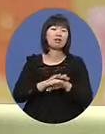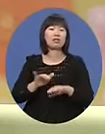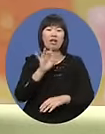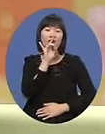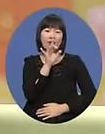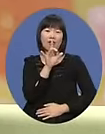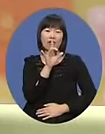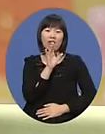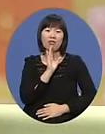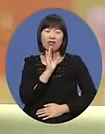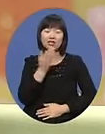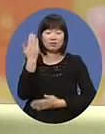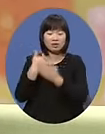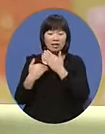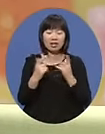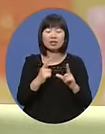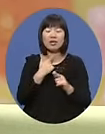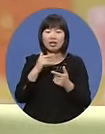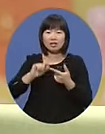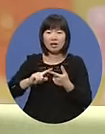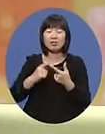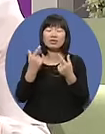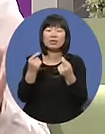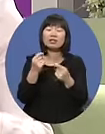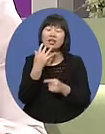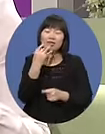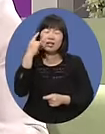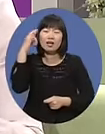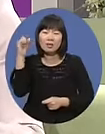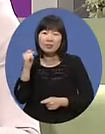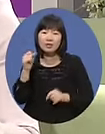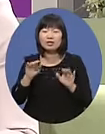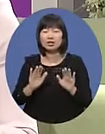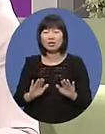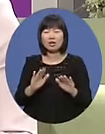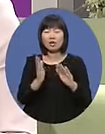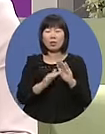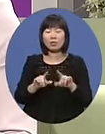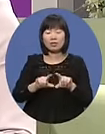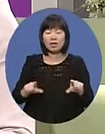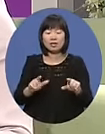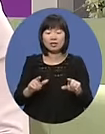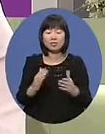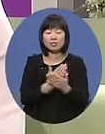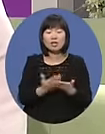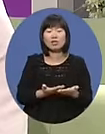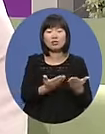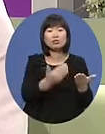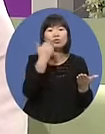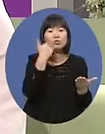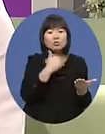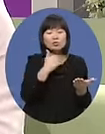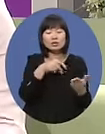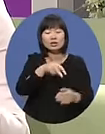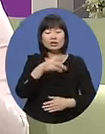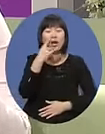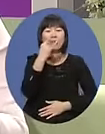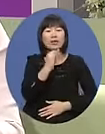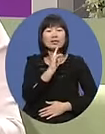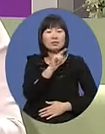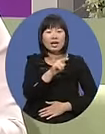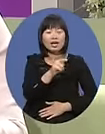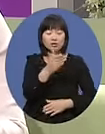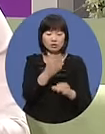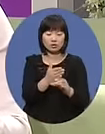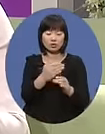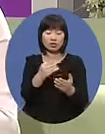네. 또 그런 게 네. 당연하다고 생각합니다. 그런데 이제 여기에서 요 일을 공평하게 분배시켜 주실 분은 사실은 시어머님이세요. 시어머님이 네. 그런